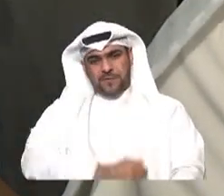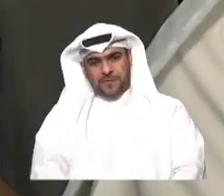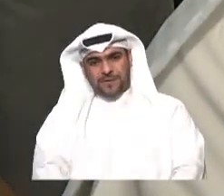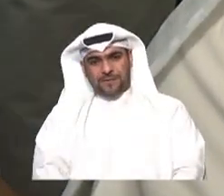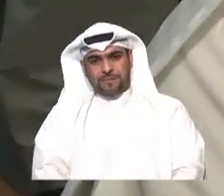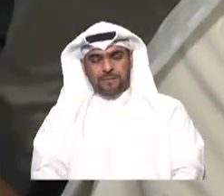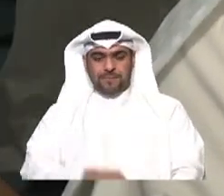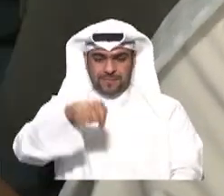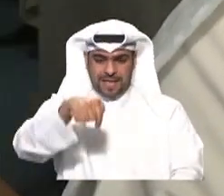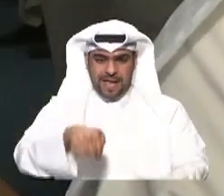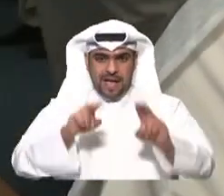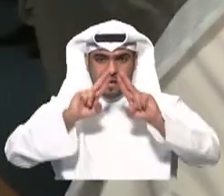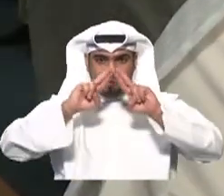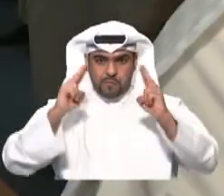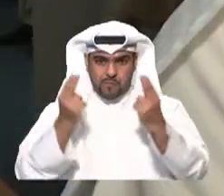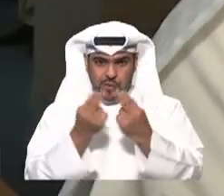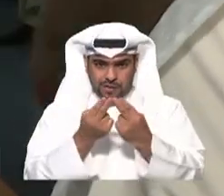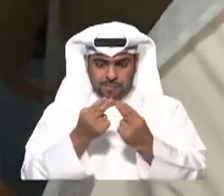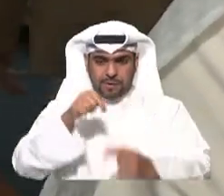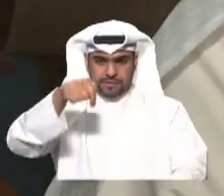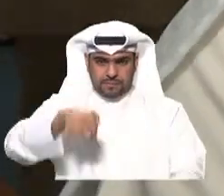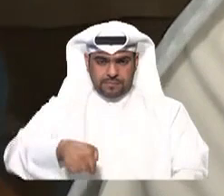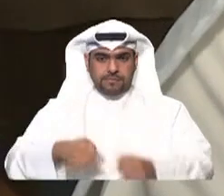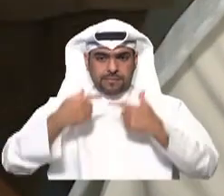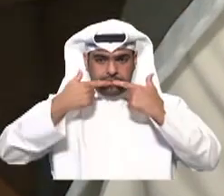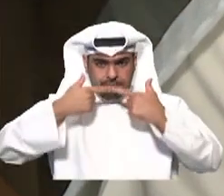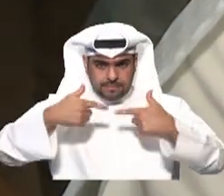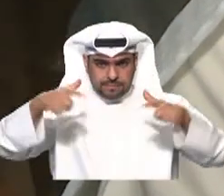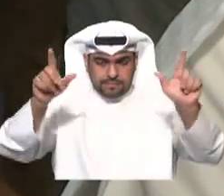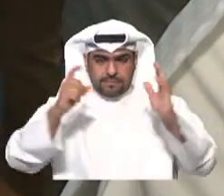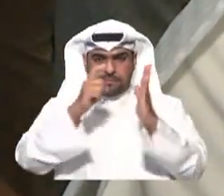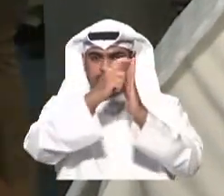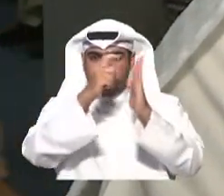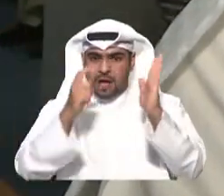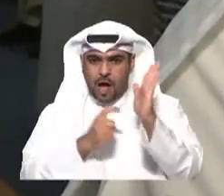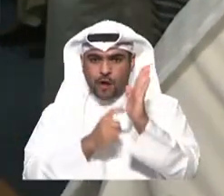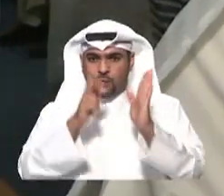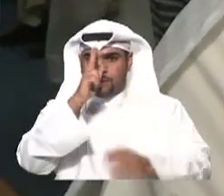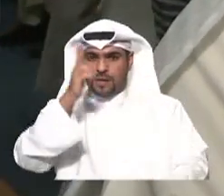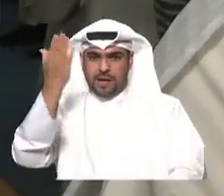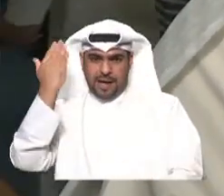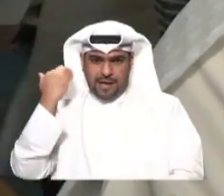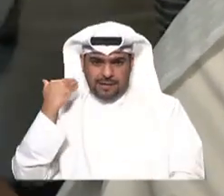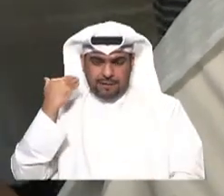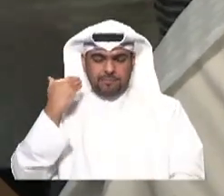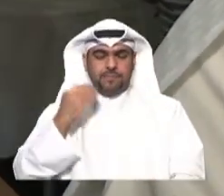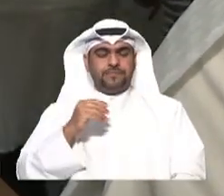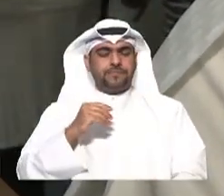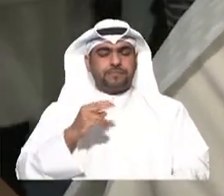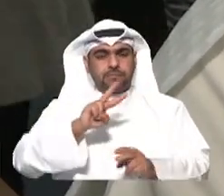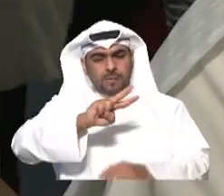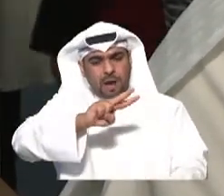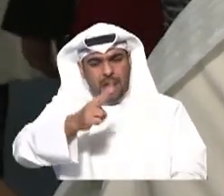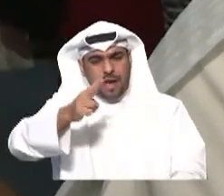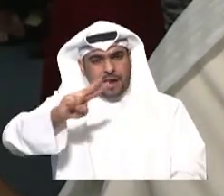هذا الدور. ولذلك سوف ترى أن في كل الجلسات الموجودة يطرح هذه المسألة